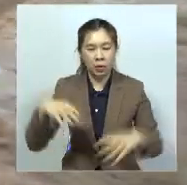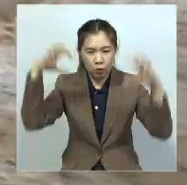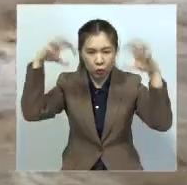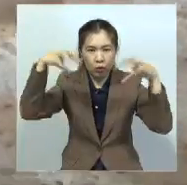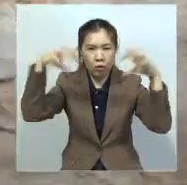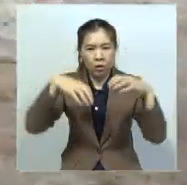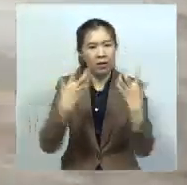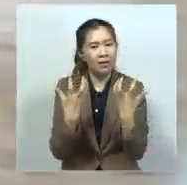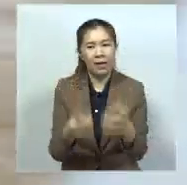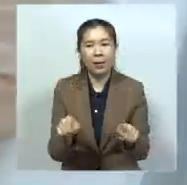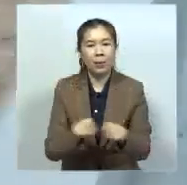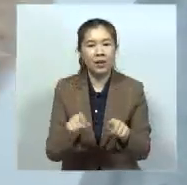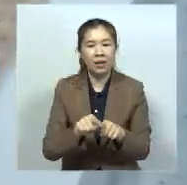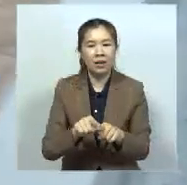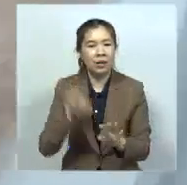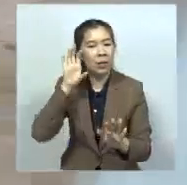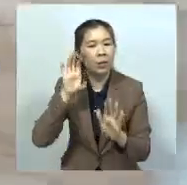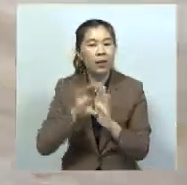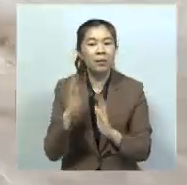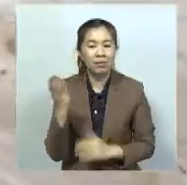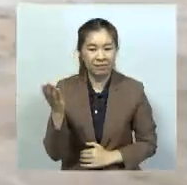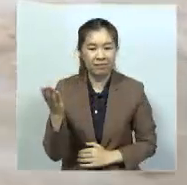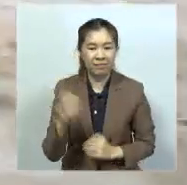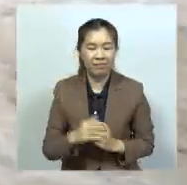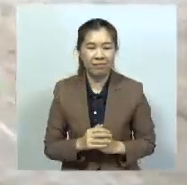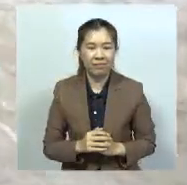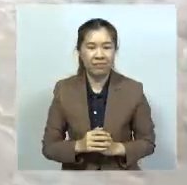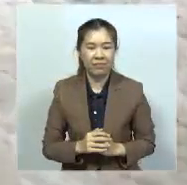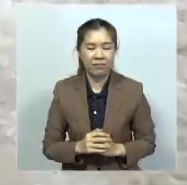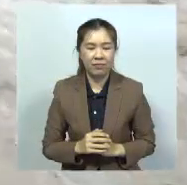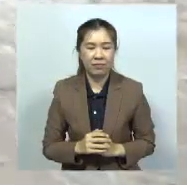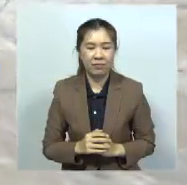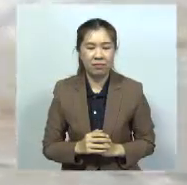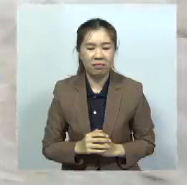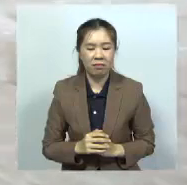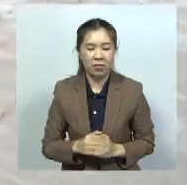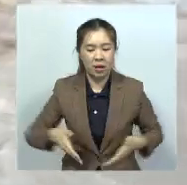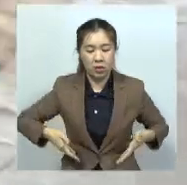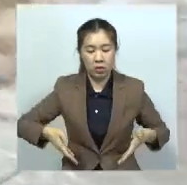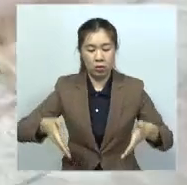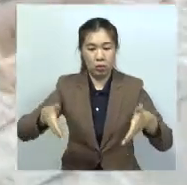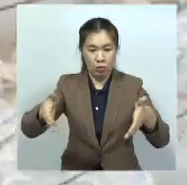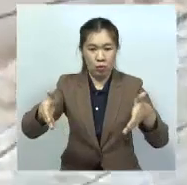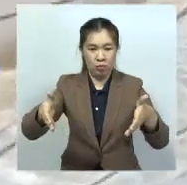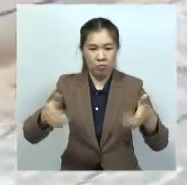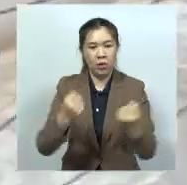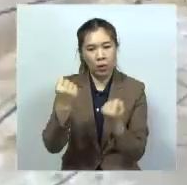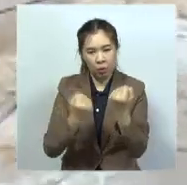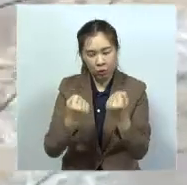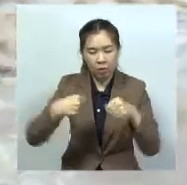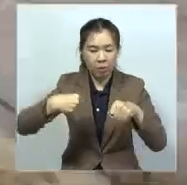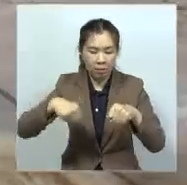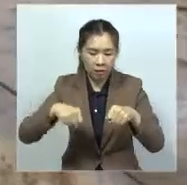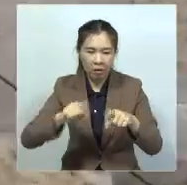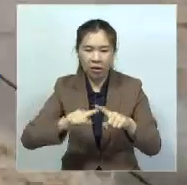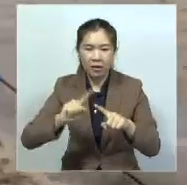กหนักเช่นเดียวกันค่ะสภาพก็เลยเป็นแบบนี้นะคะตอนนี้ที่ตำบลกรุงชิงเส้นทางสายหลักที่ใช้สัญจรทั้ง